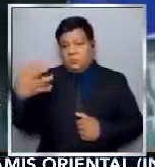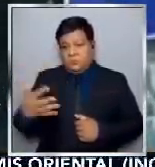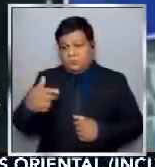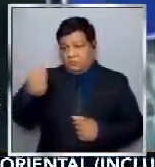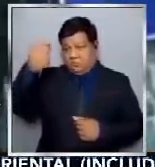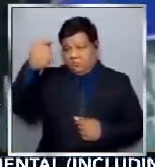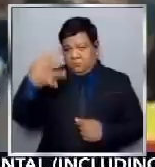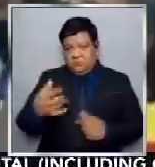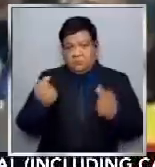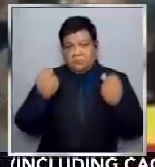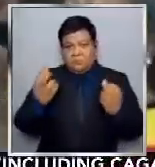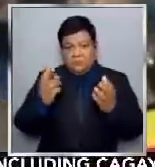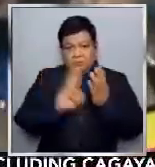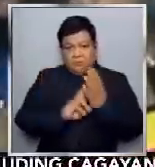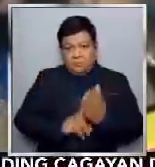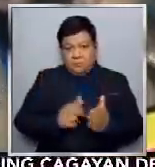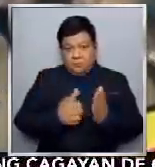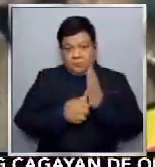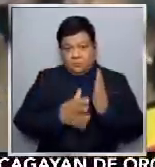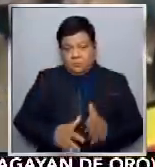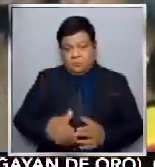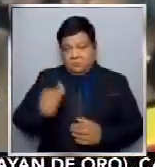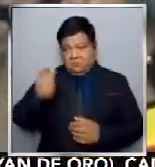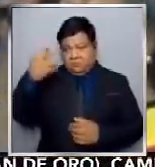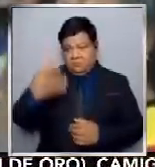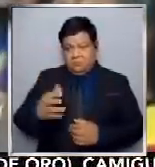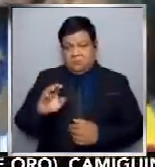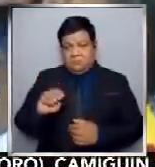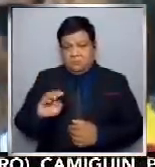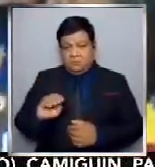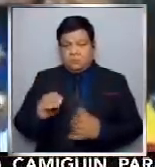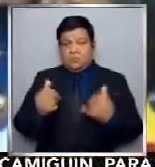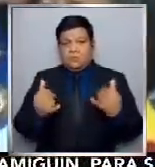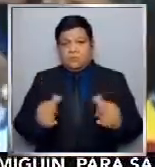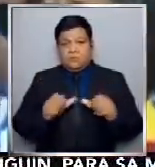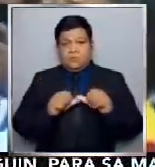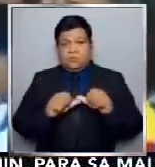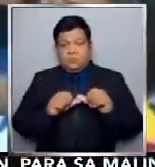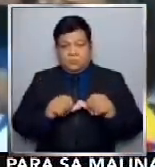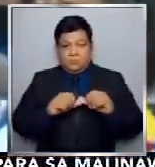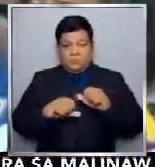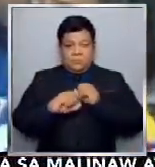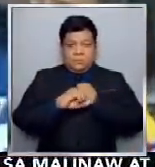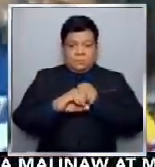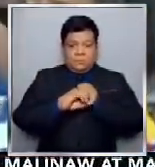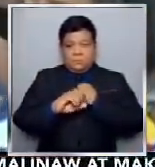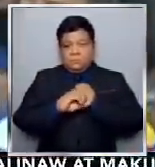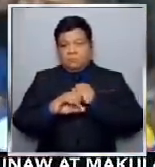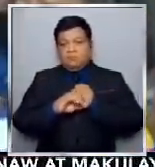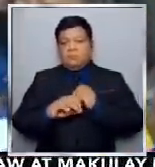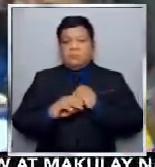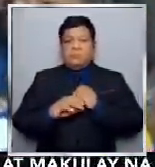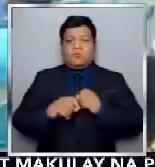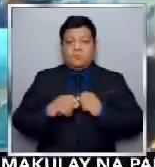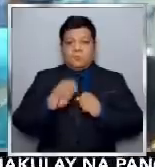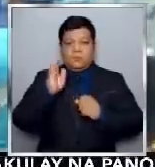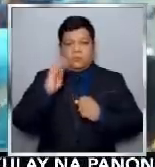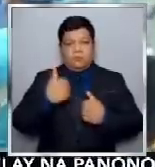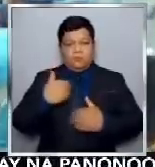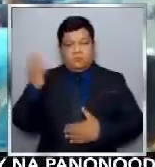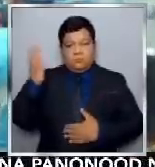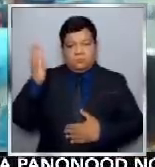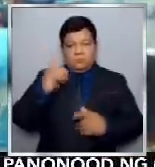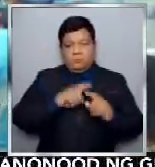candidates. Inaasahan din na magbibigay ng mensahe ang mga miyembro ng Pamilya Pacquiao. Nasa programa din ang ilan sa kanyang